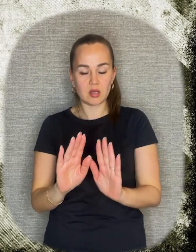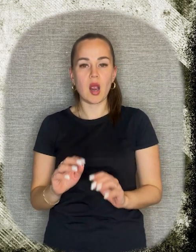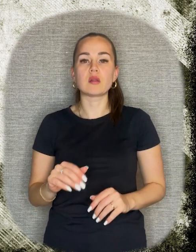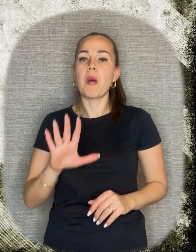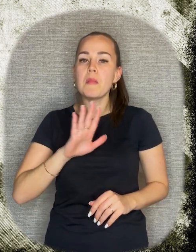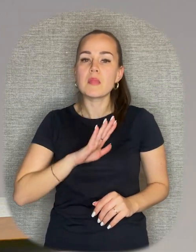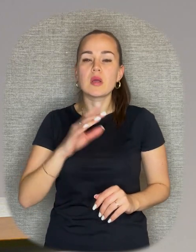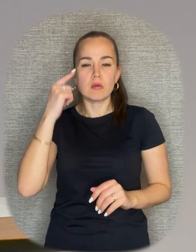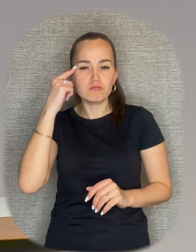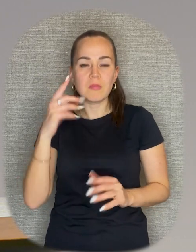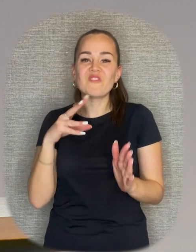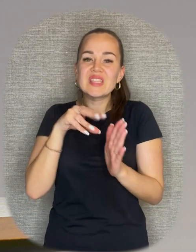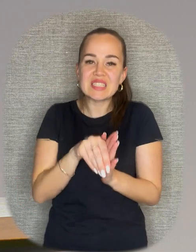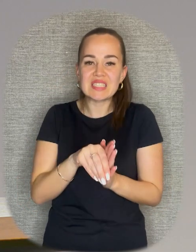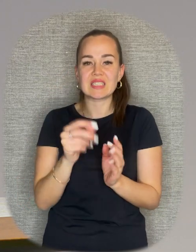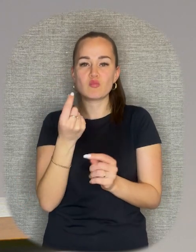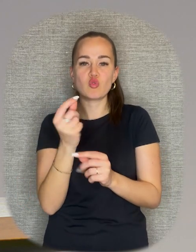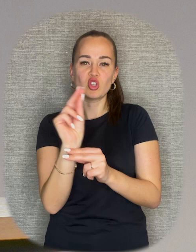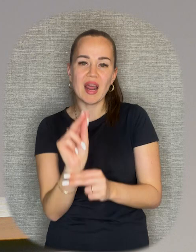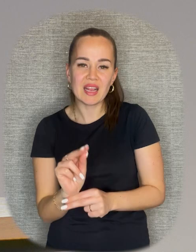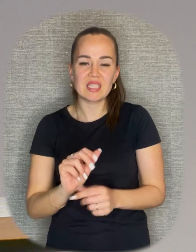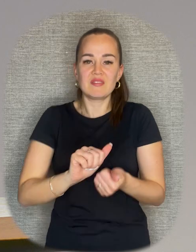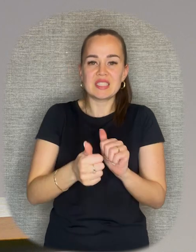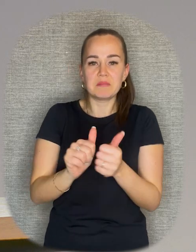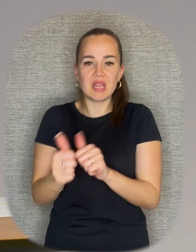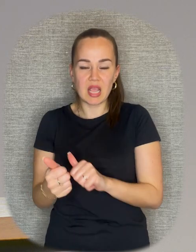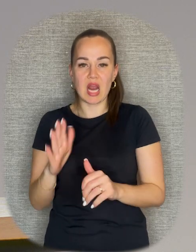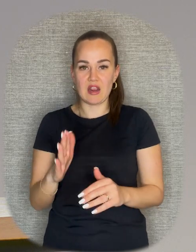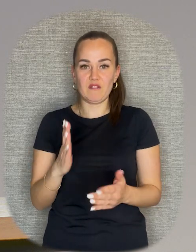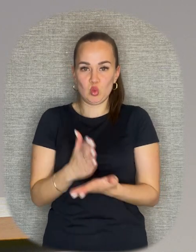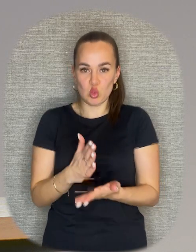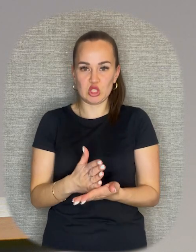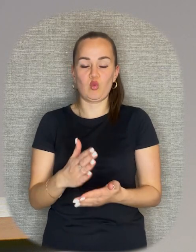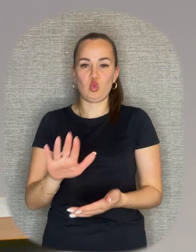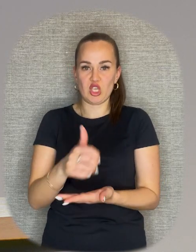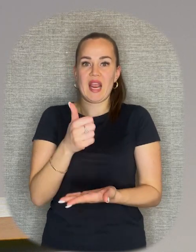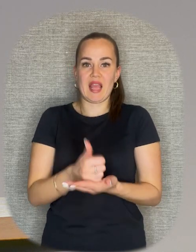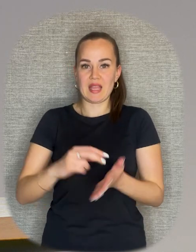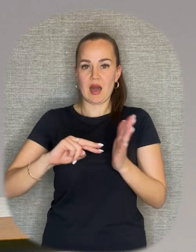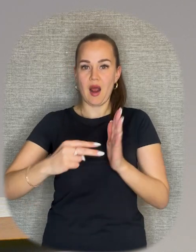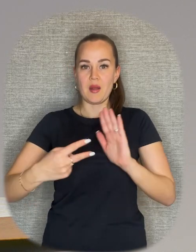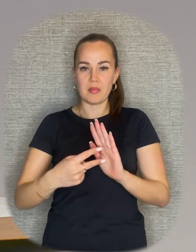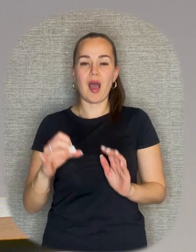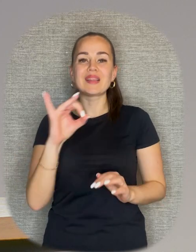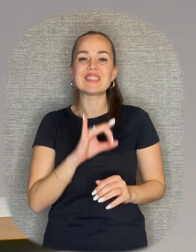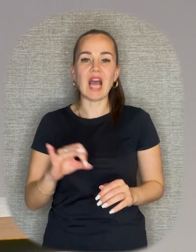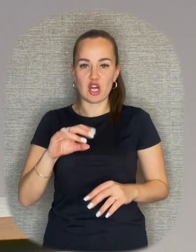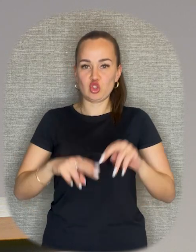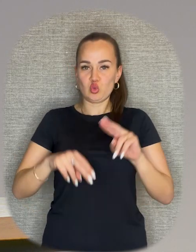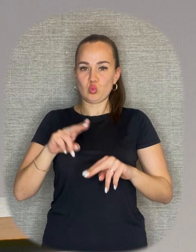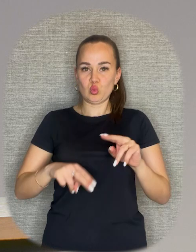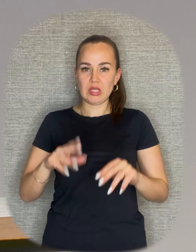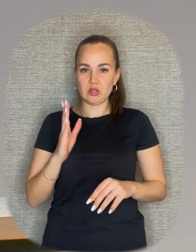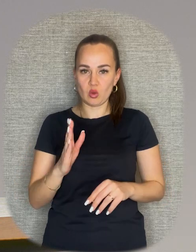Нового города речь шла О внесении корректив каких-то изменений в существующий генеральный план в существующую